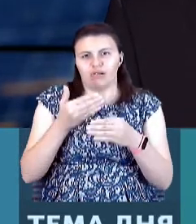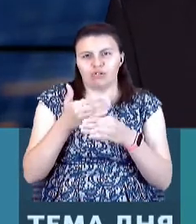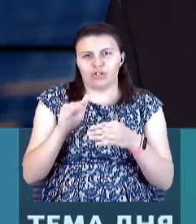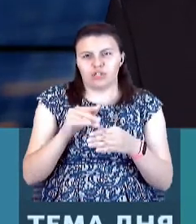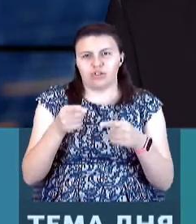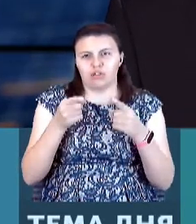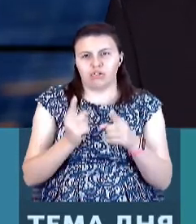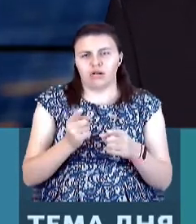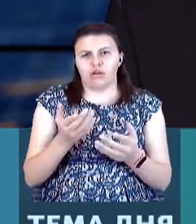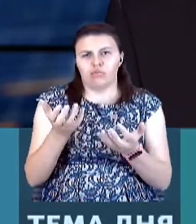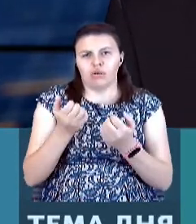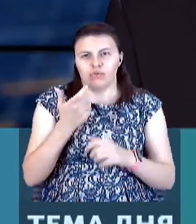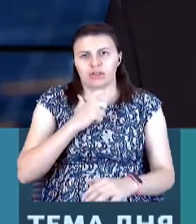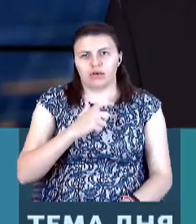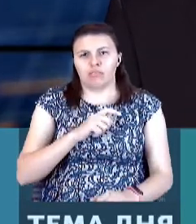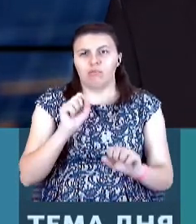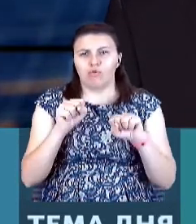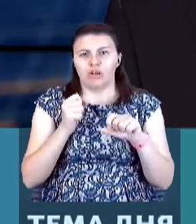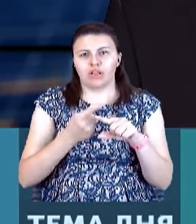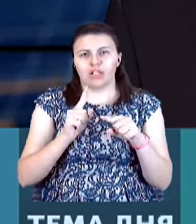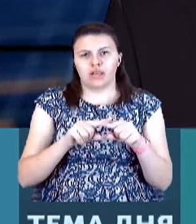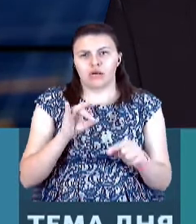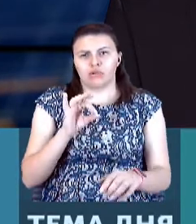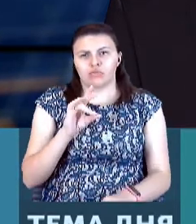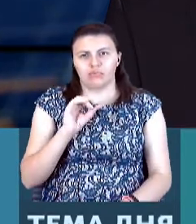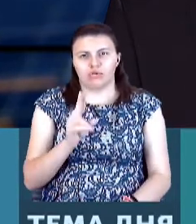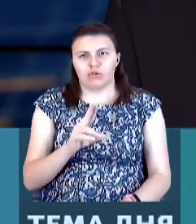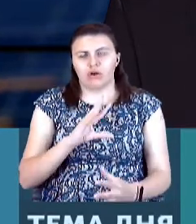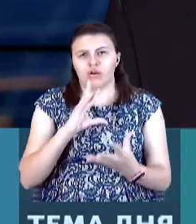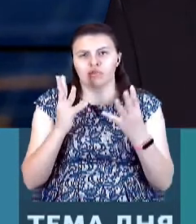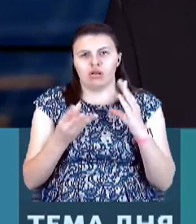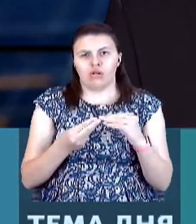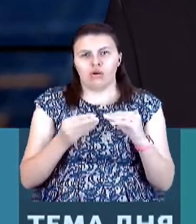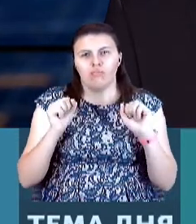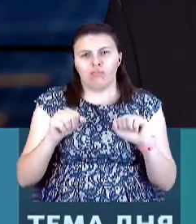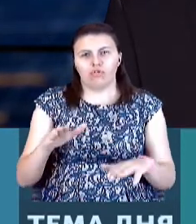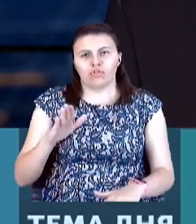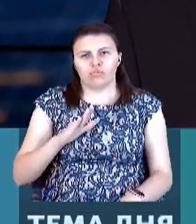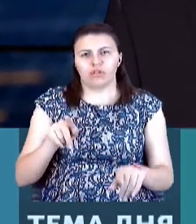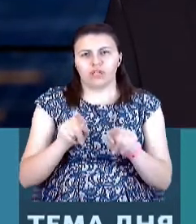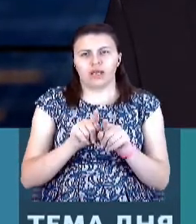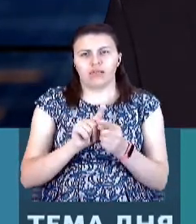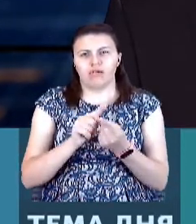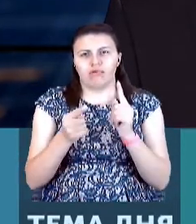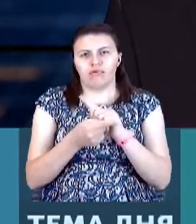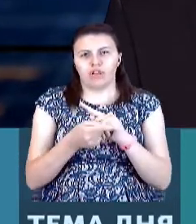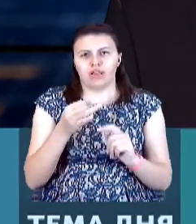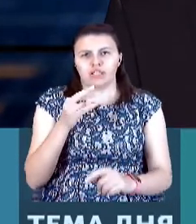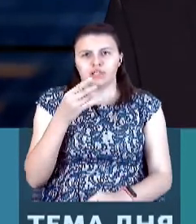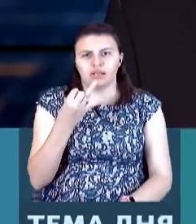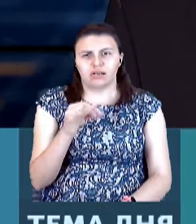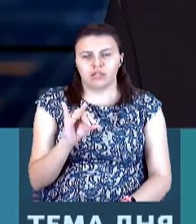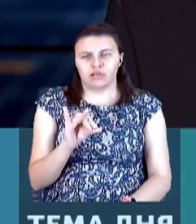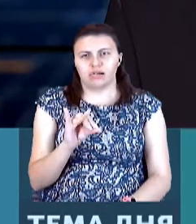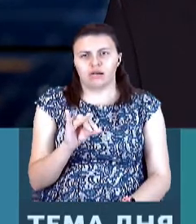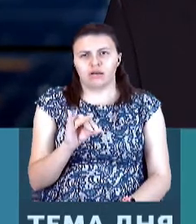себе. От можливо, що от на це розрахунок. Хоча загалом я би сказав, що тут може бути навпаки такий тінізаційний чинник, от